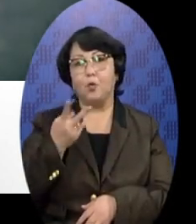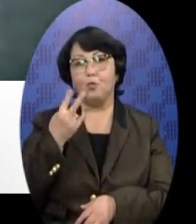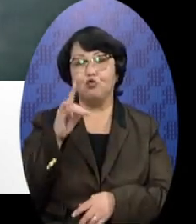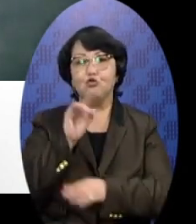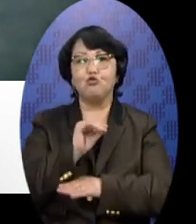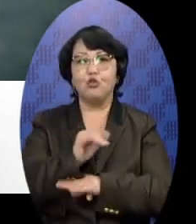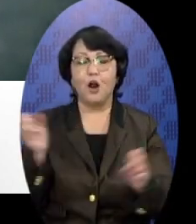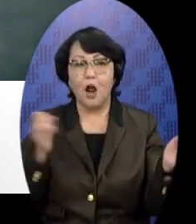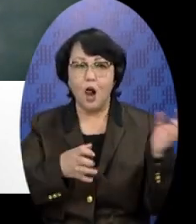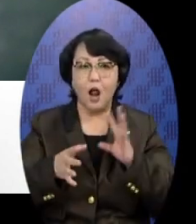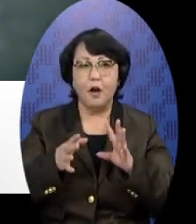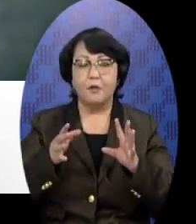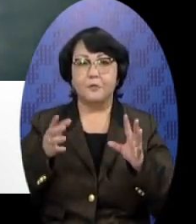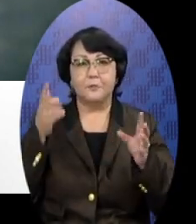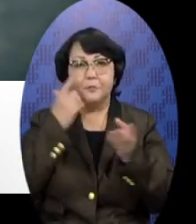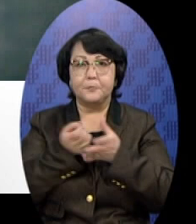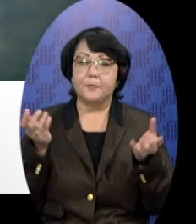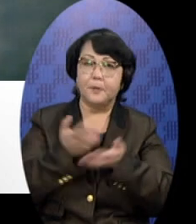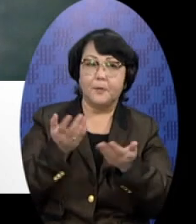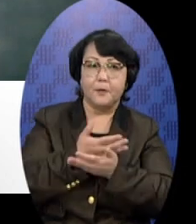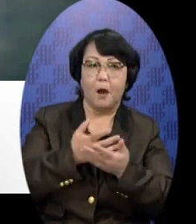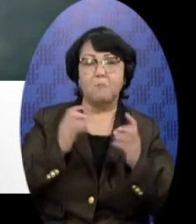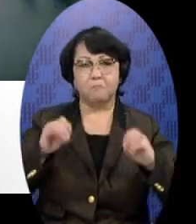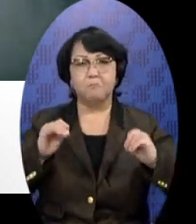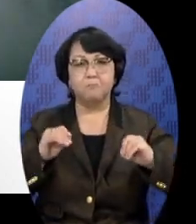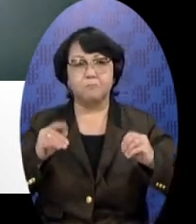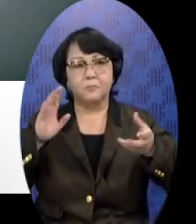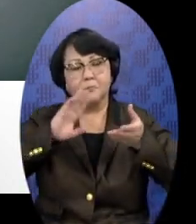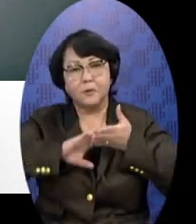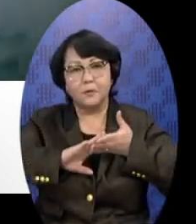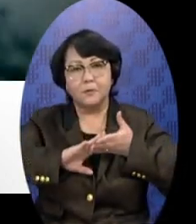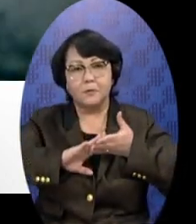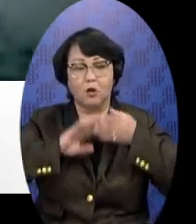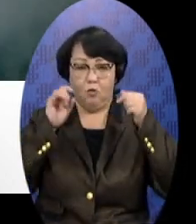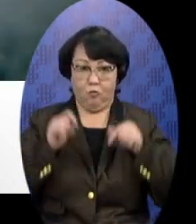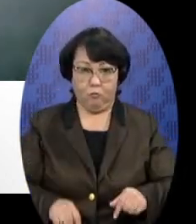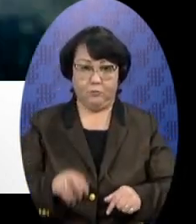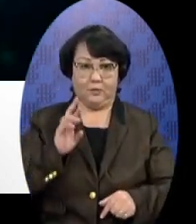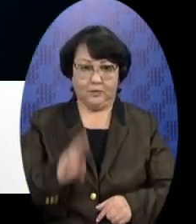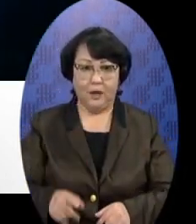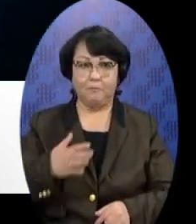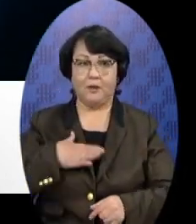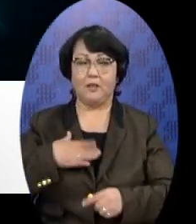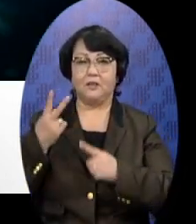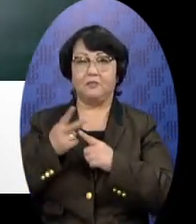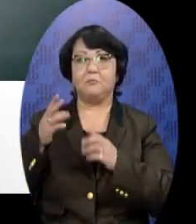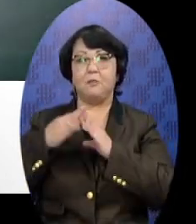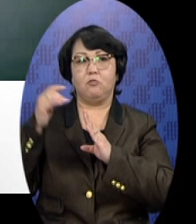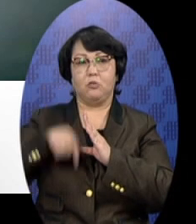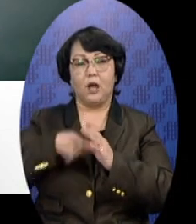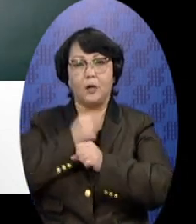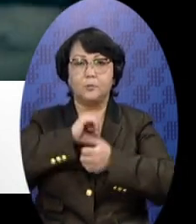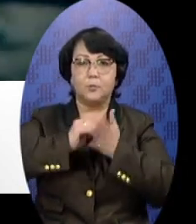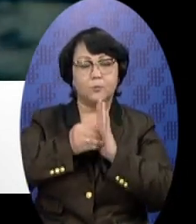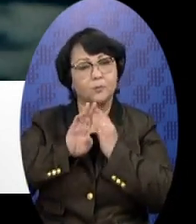хэсэг видео зөвлөгөөнд зохион байгуулж анх хоорондоо танилцсаж байсан. Харин өнөөдөр Монголын үндэсний олон нийтийн радио телевизийн байранд дуулзаж ажлын